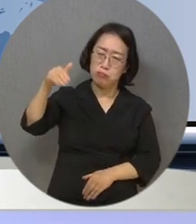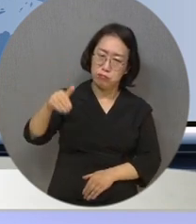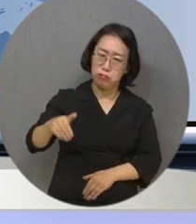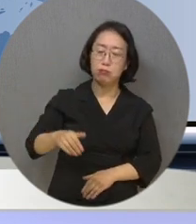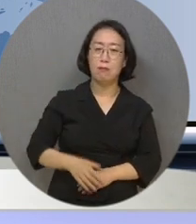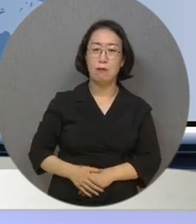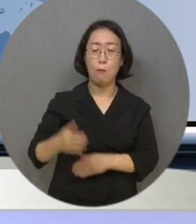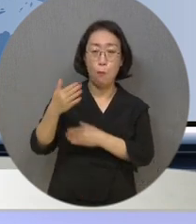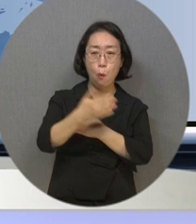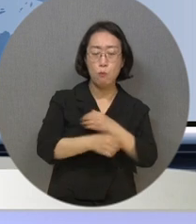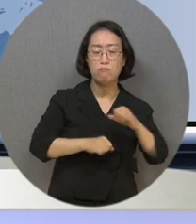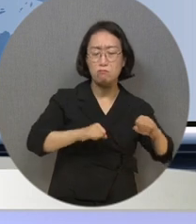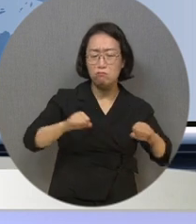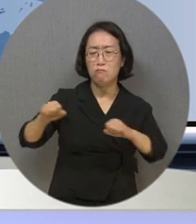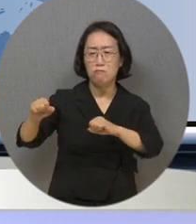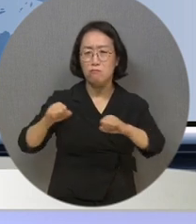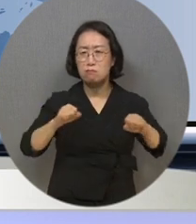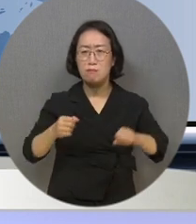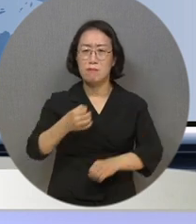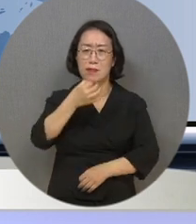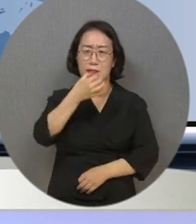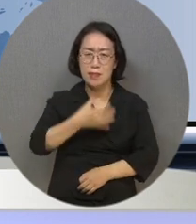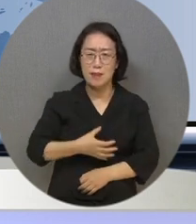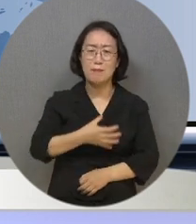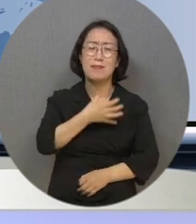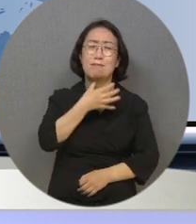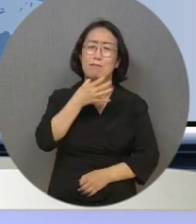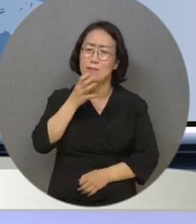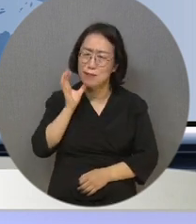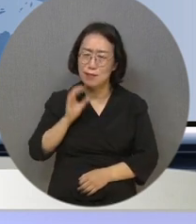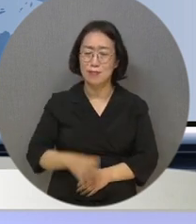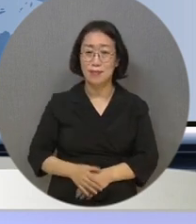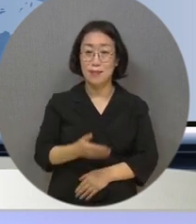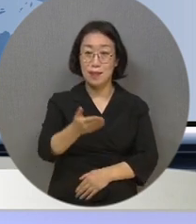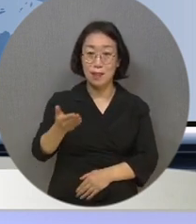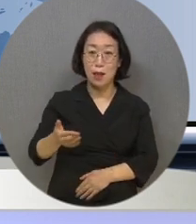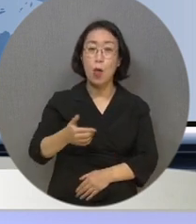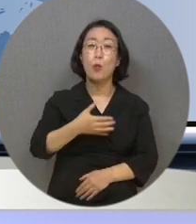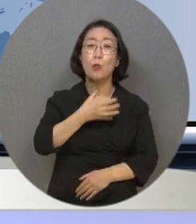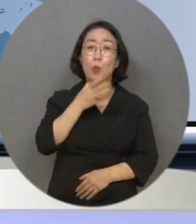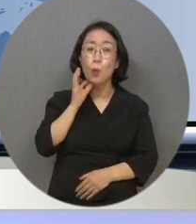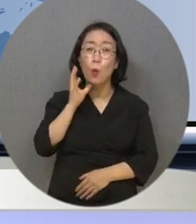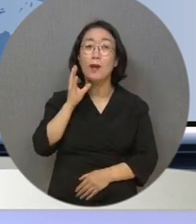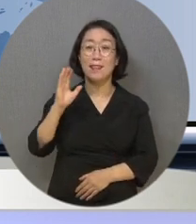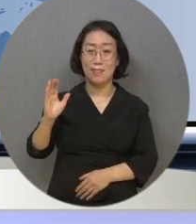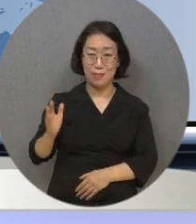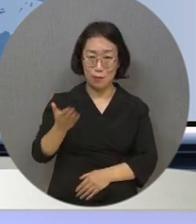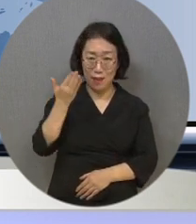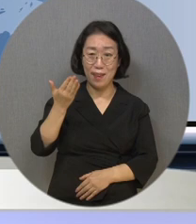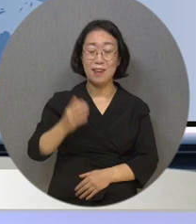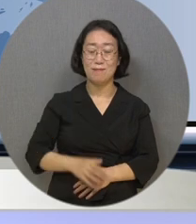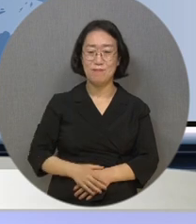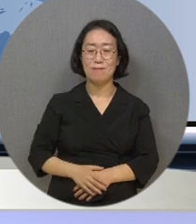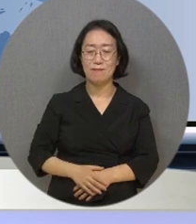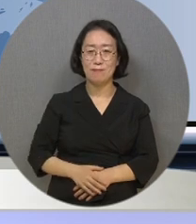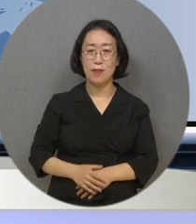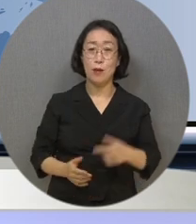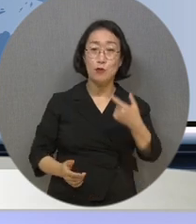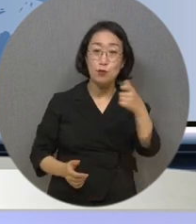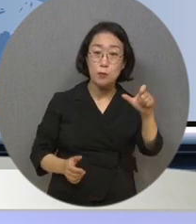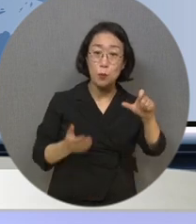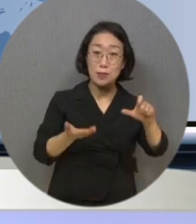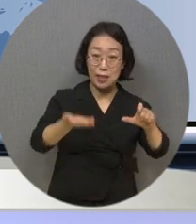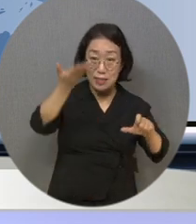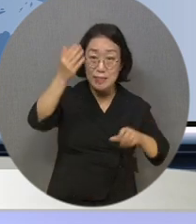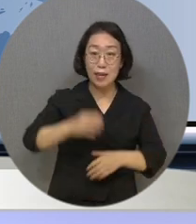되며, 몸을 움직이는 것조차 힘들어집니다. 우리는 이를 흔히 노인이 됐다고 말하는데요. 65세